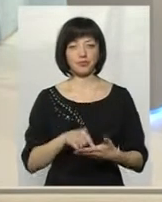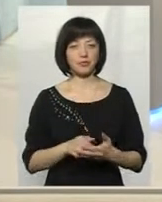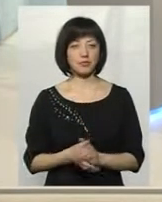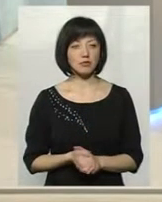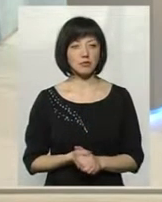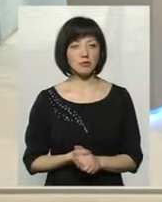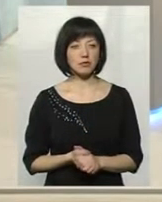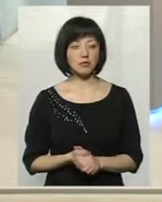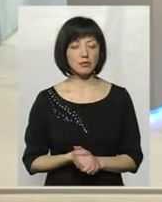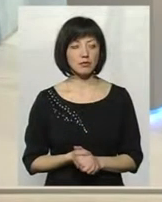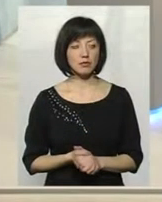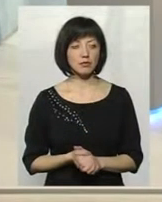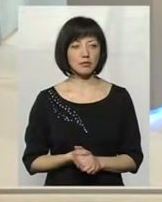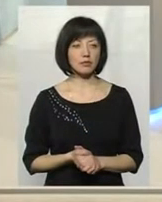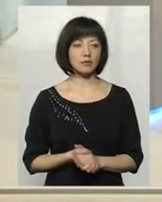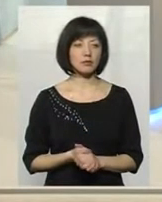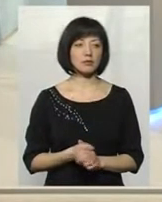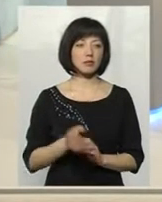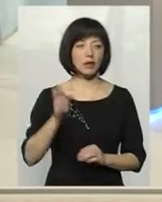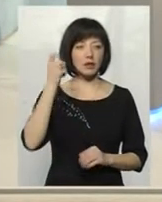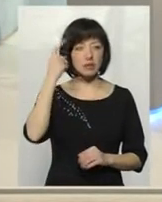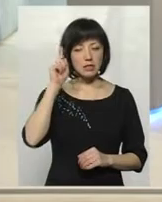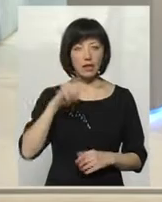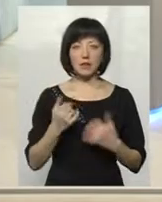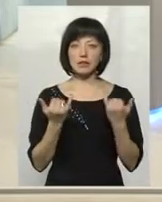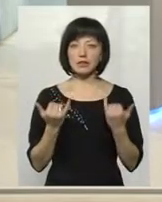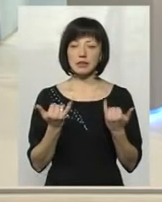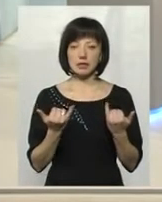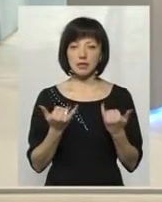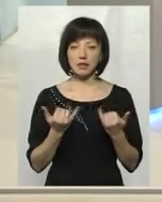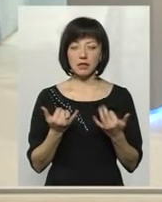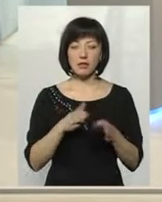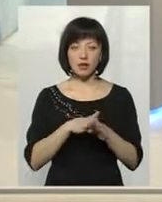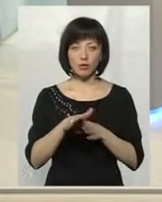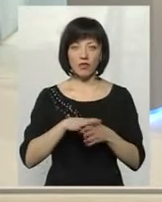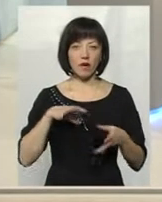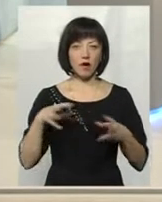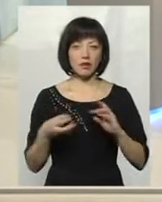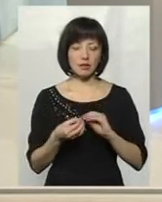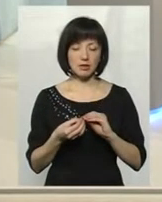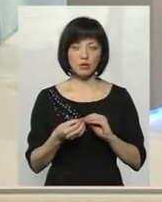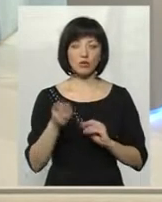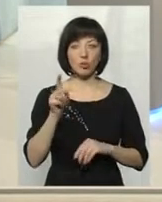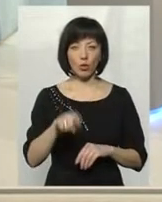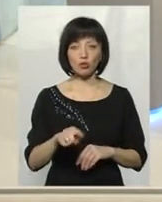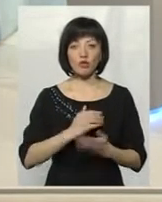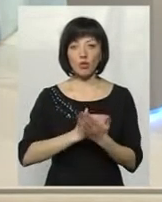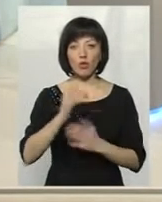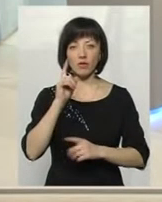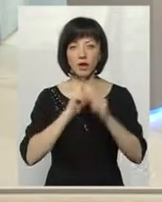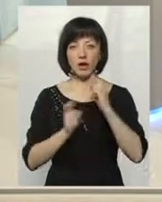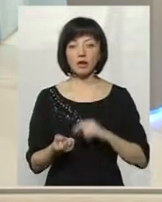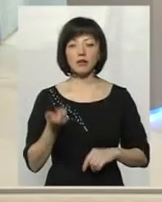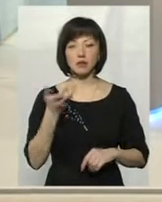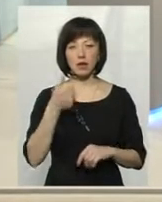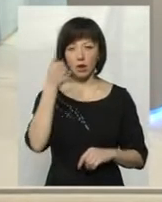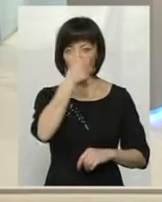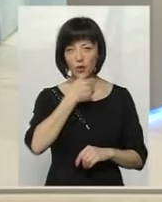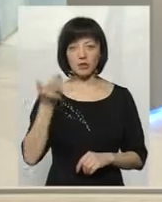знаєте, от це те, що зараз відбувається, це наслідки того, що Верховна Рада кілька років